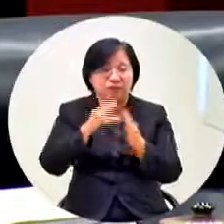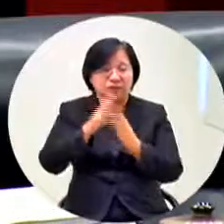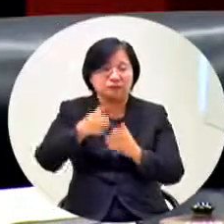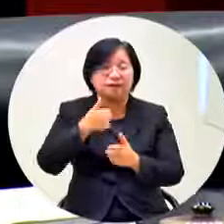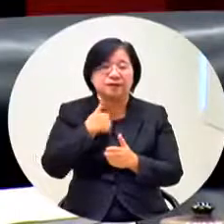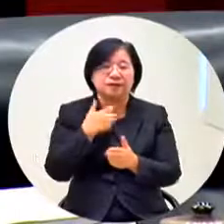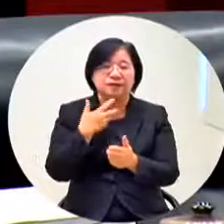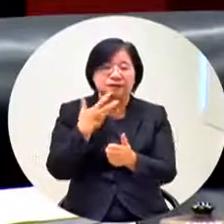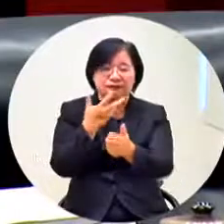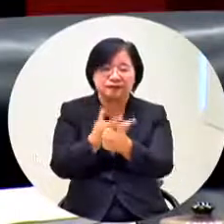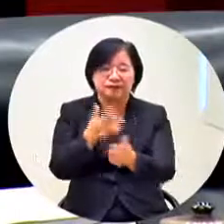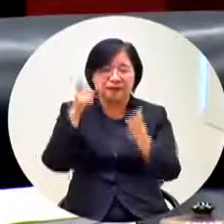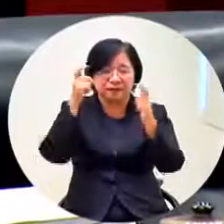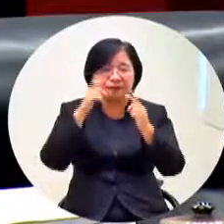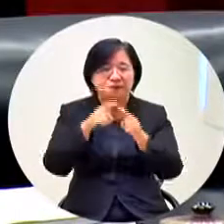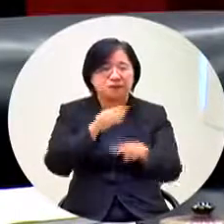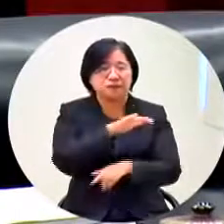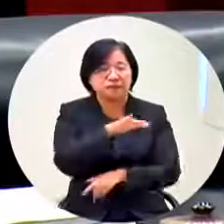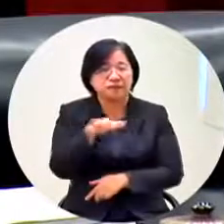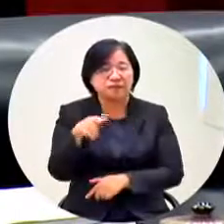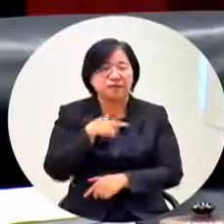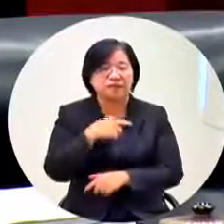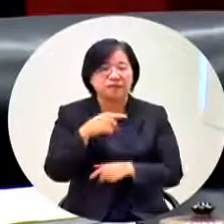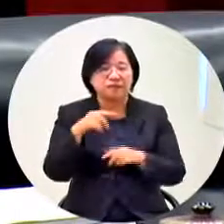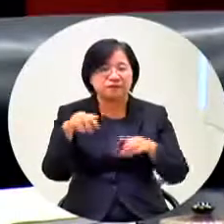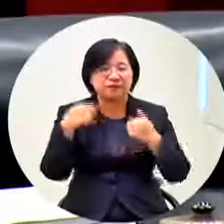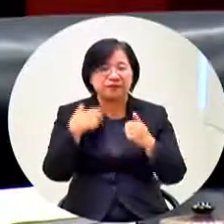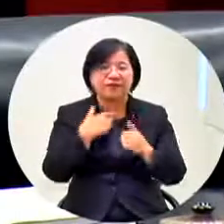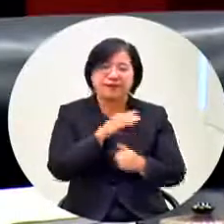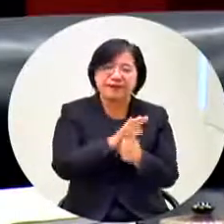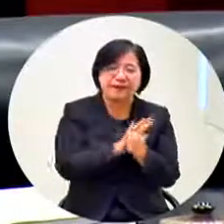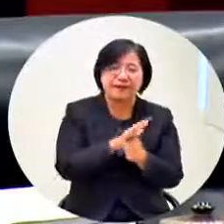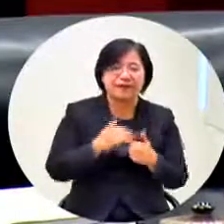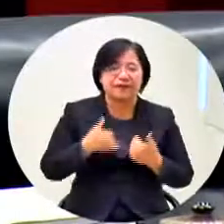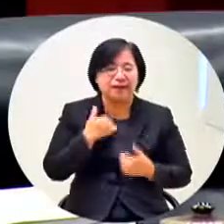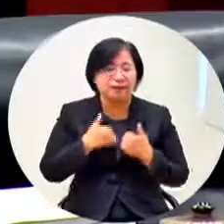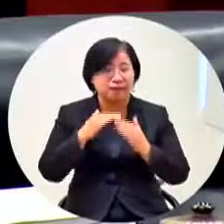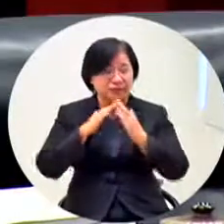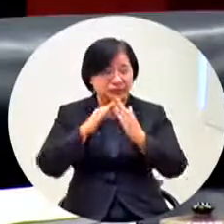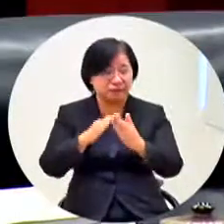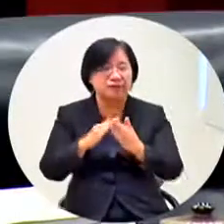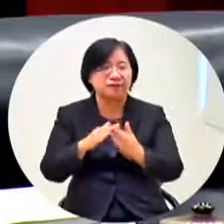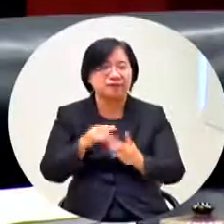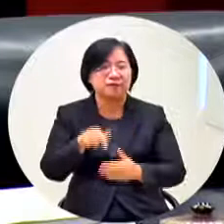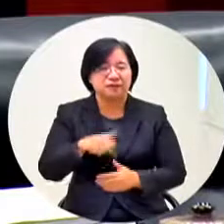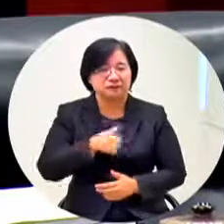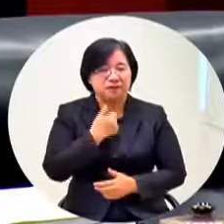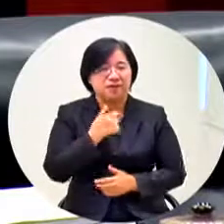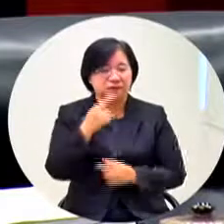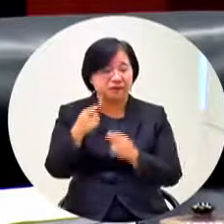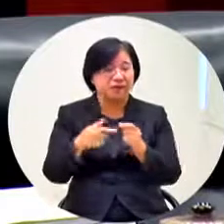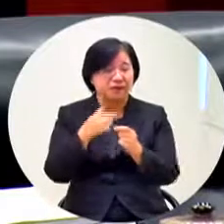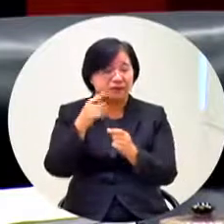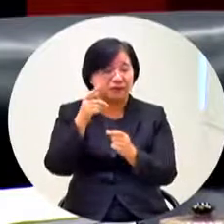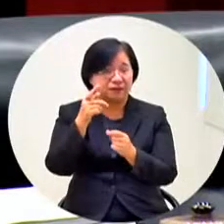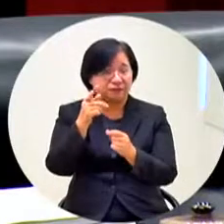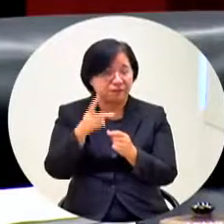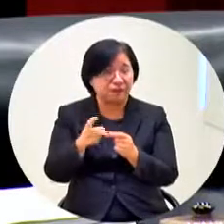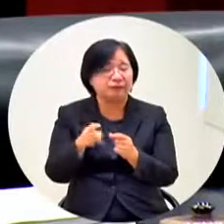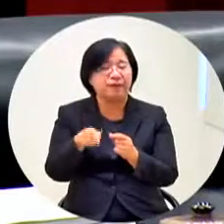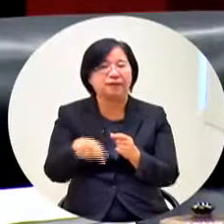人一个品牌的印象，是一个充满爱与欢乐的城市。事实上这一年半来，高雄确